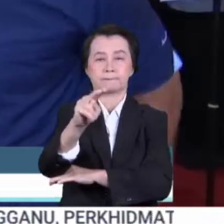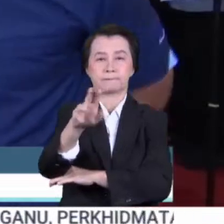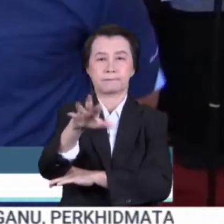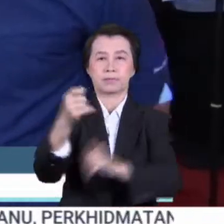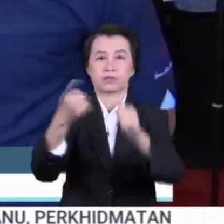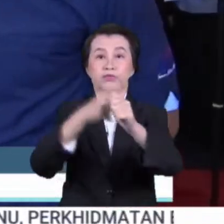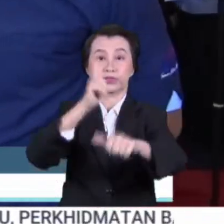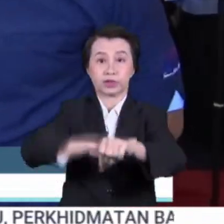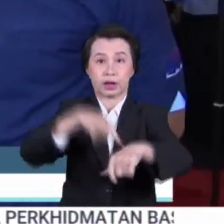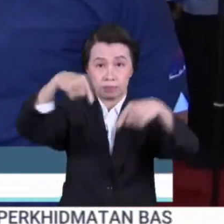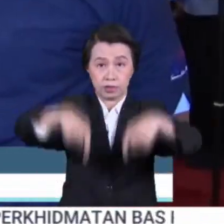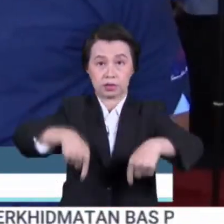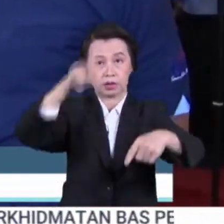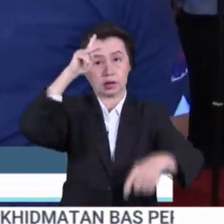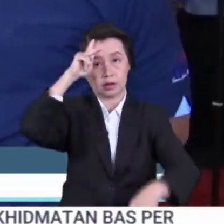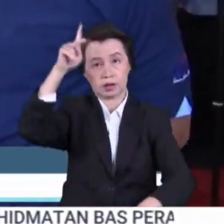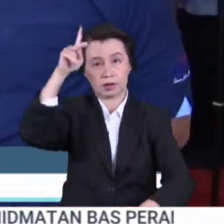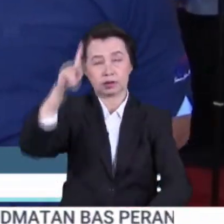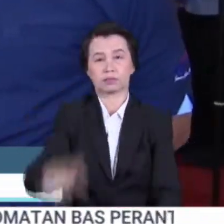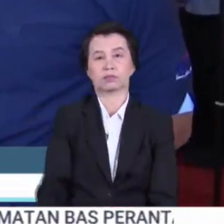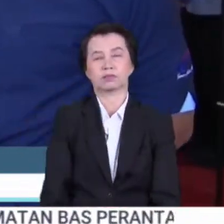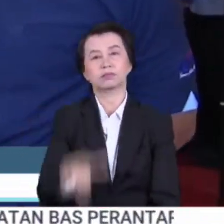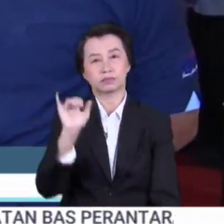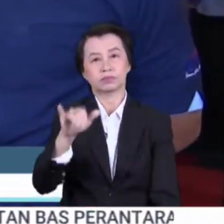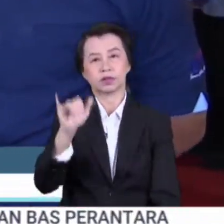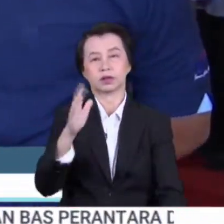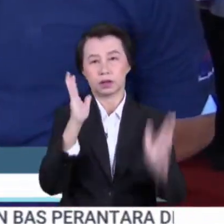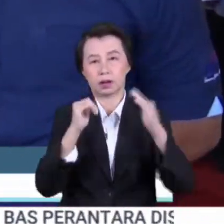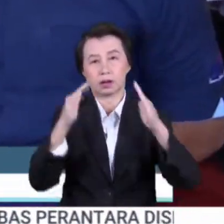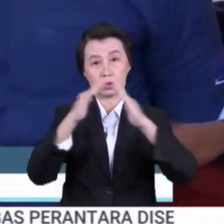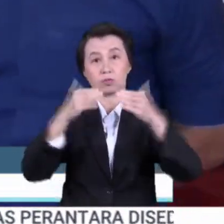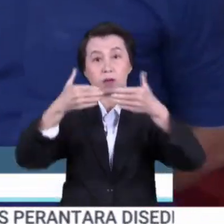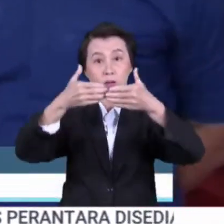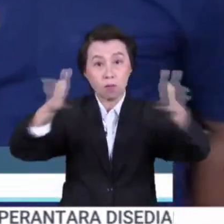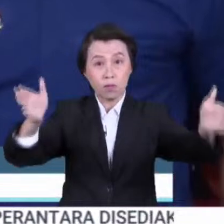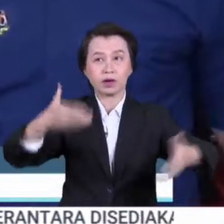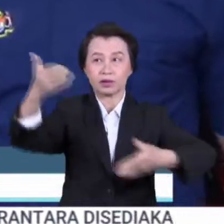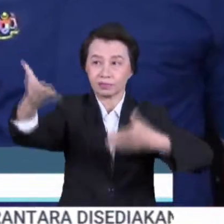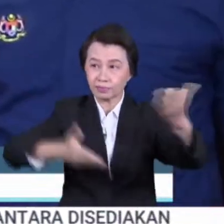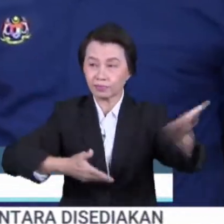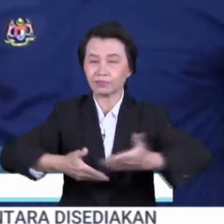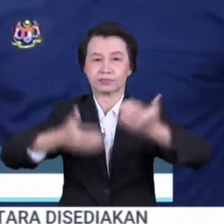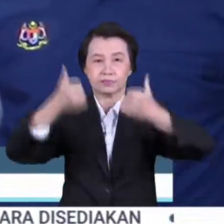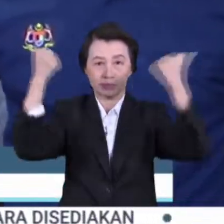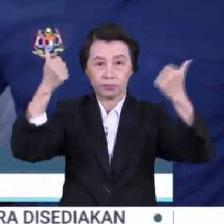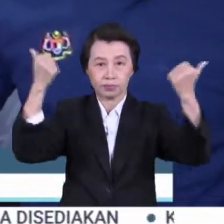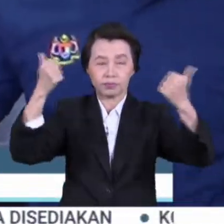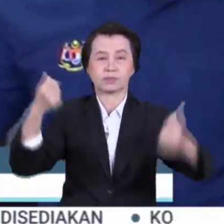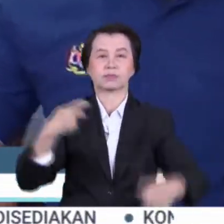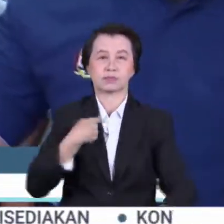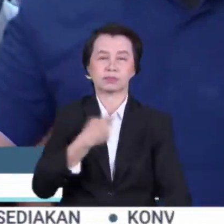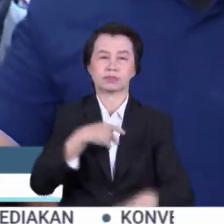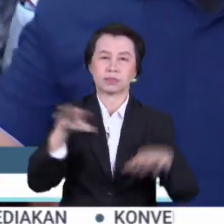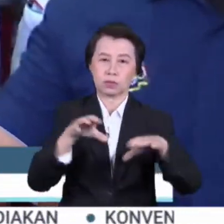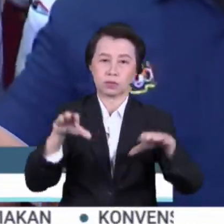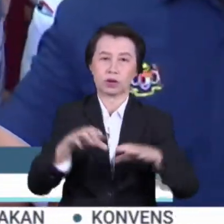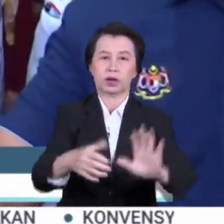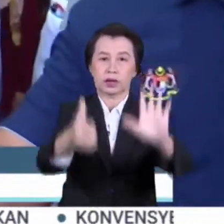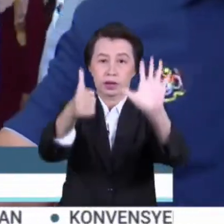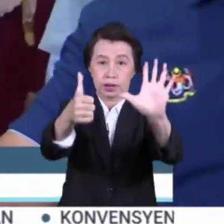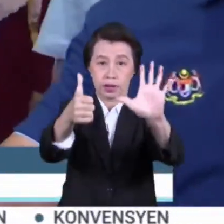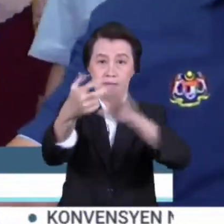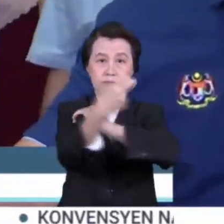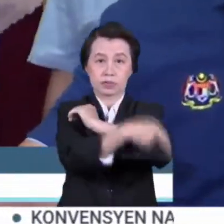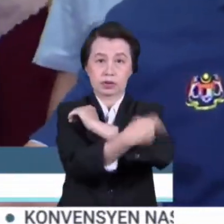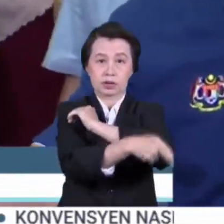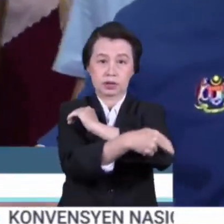ini. Ya, saya berharap rumah terbuka Aidilfitri Madani ini yang mana kita buat di 6 buah negeri.